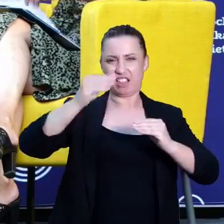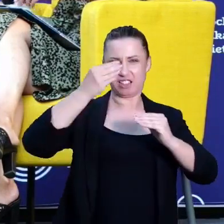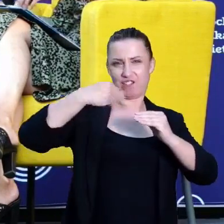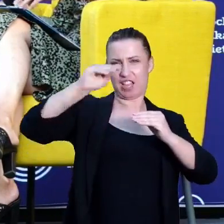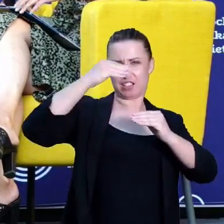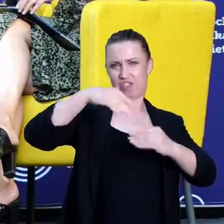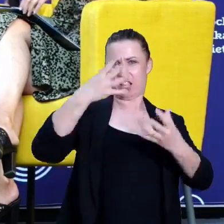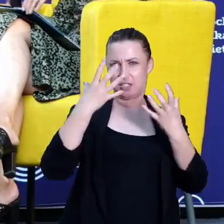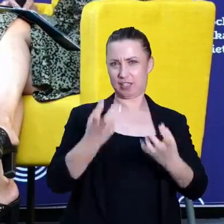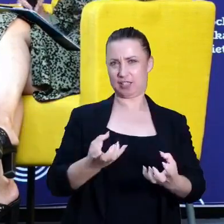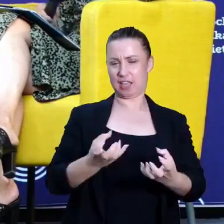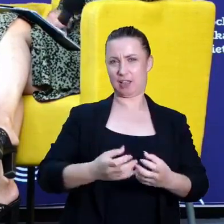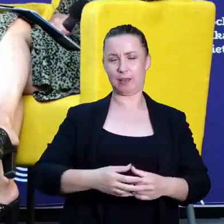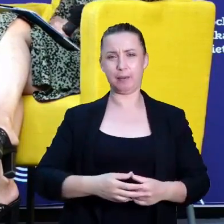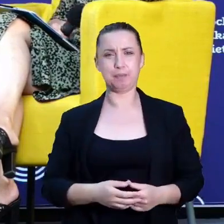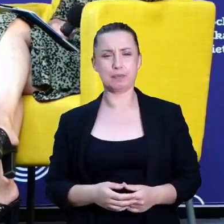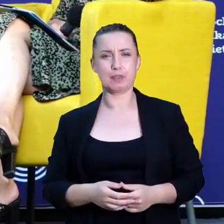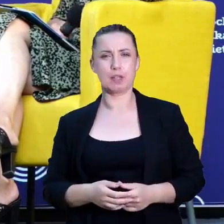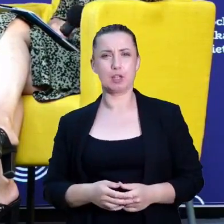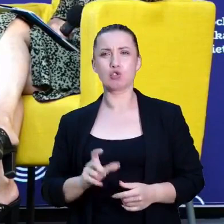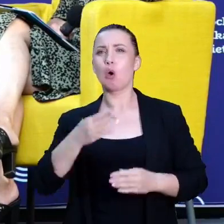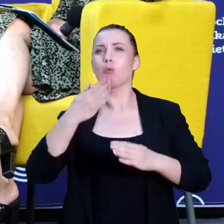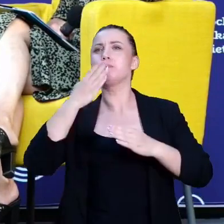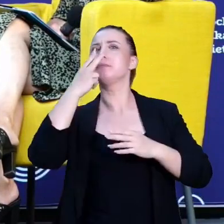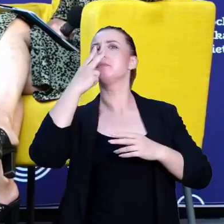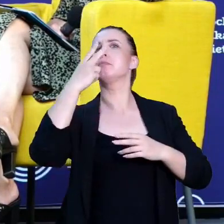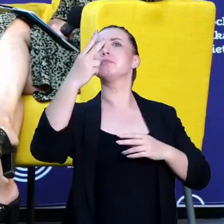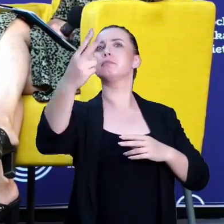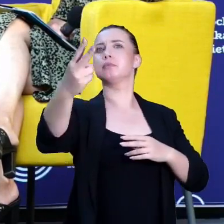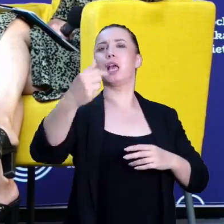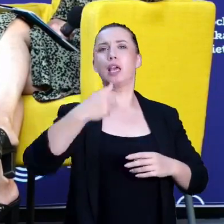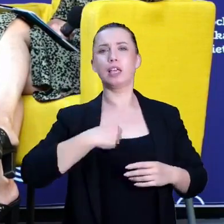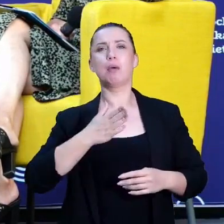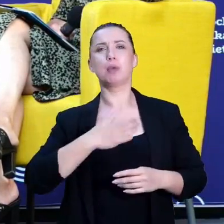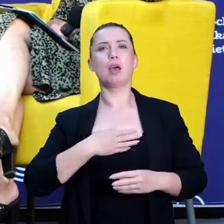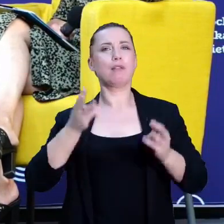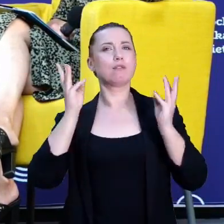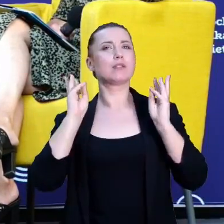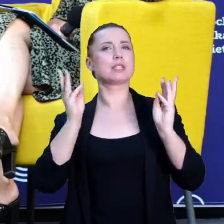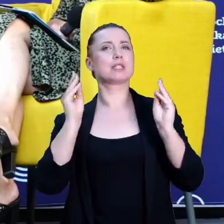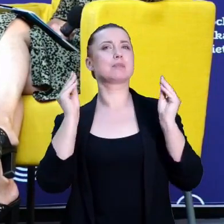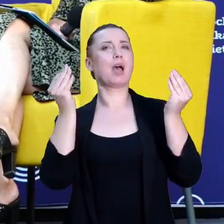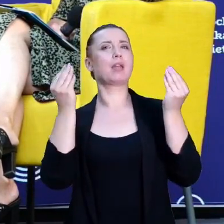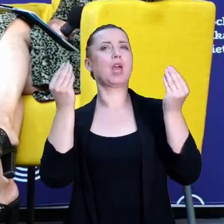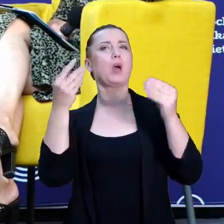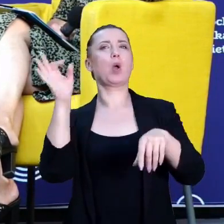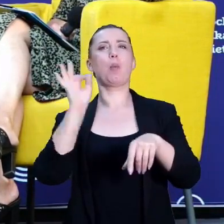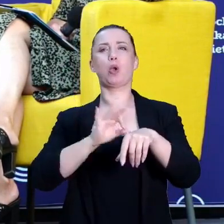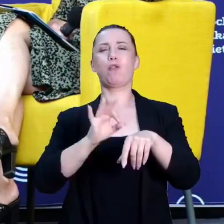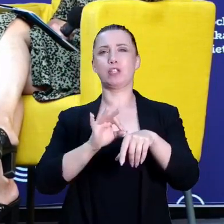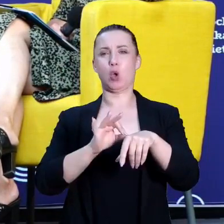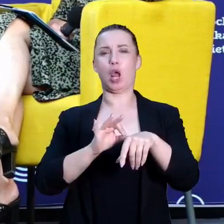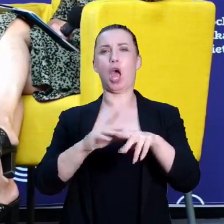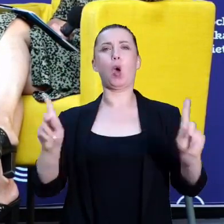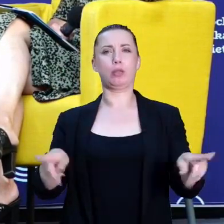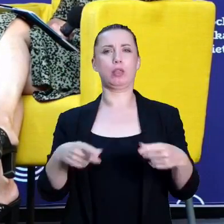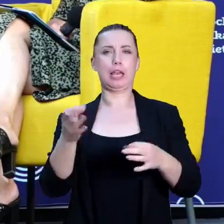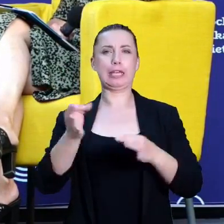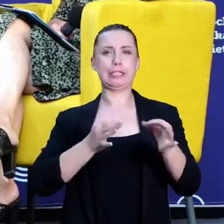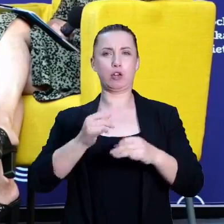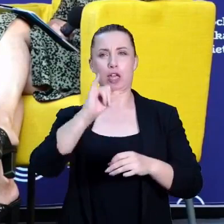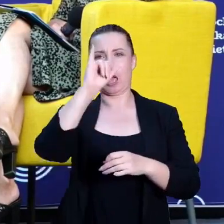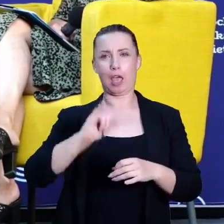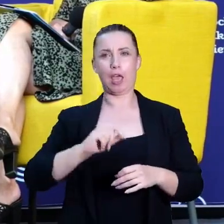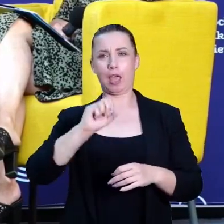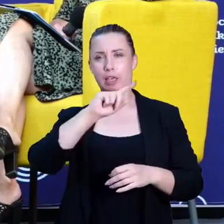być ciekawym tego, co jeszcze przede mną, bo naprawdę miałam wspaniałego profesora od historii jazzu, który niedawno zmarł, miał